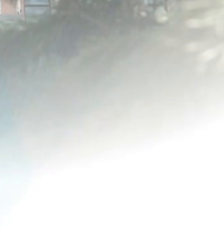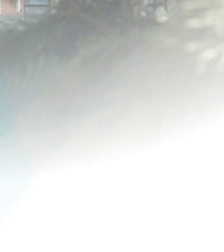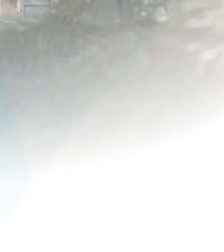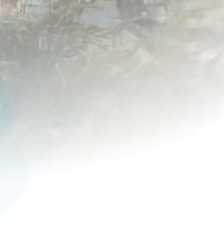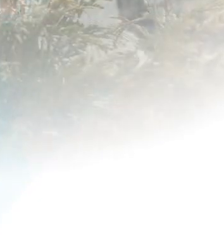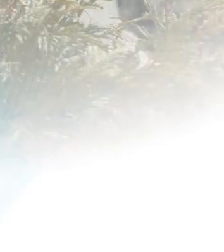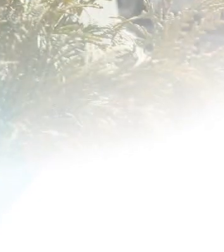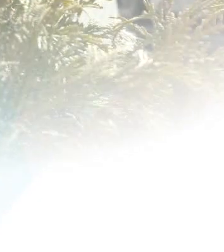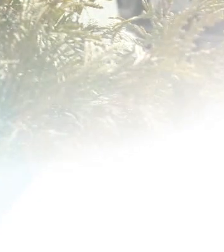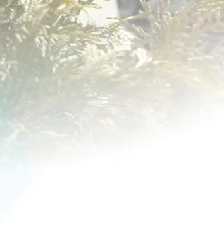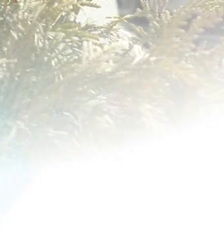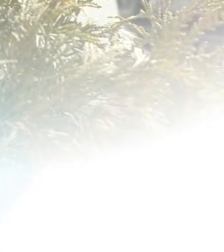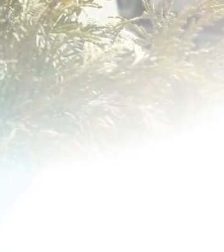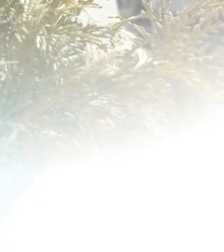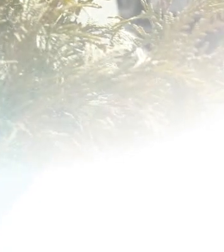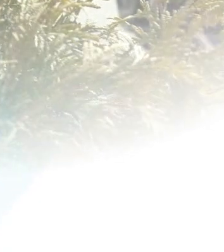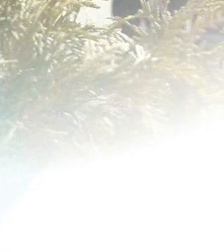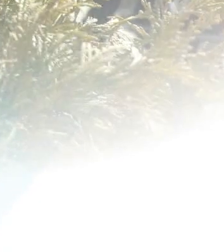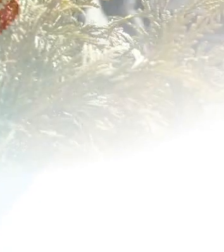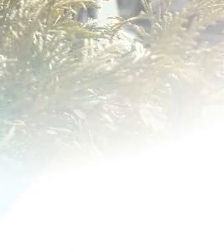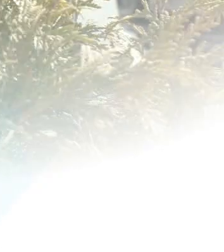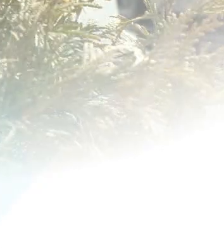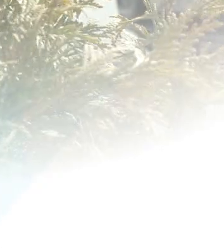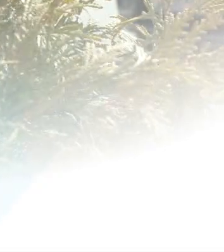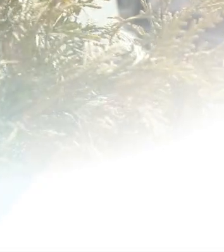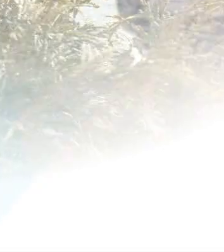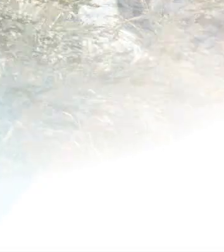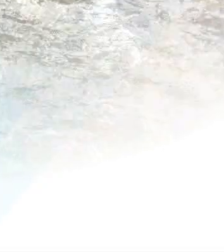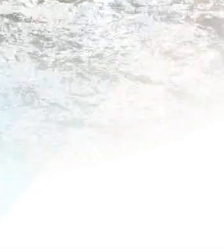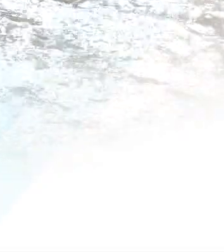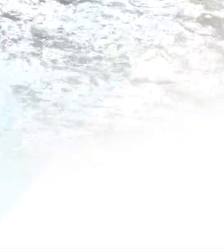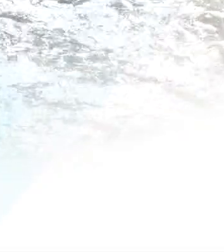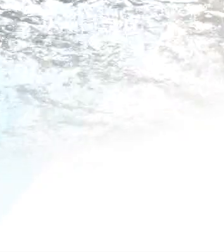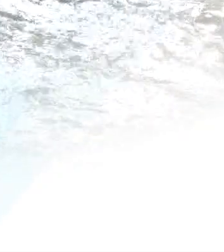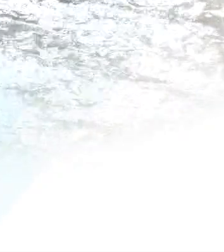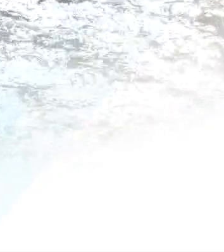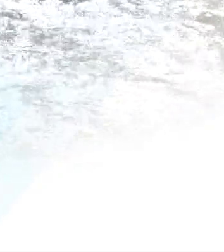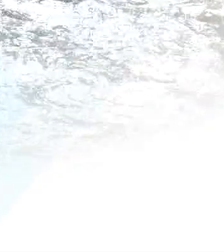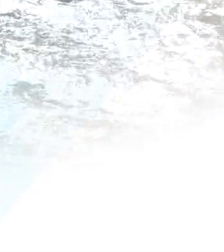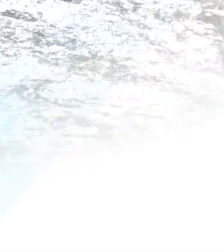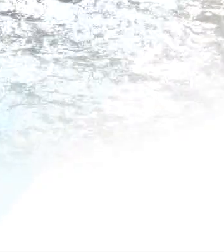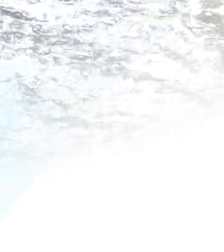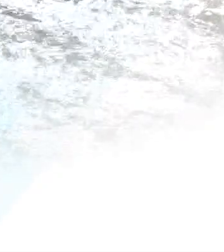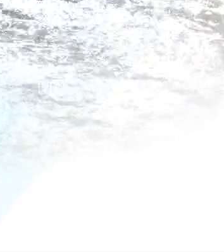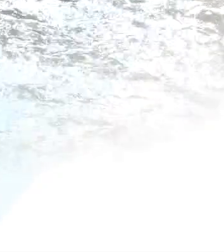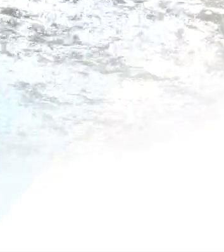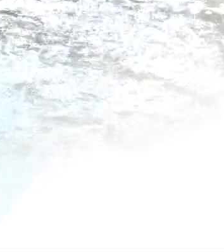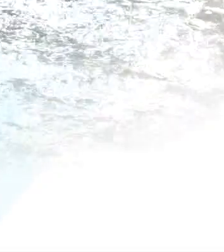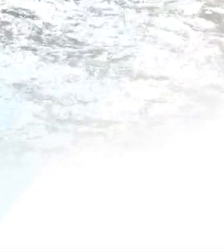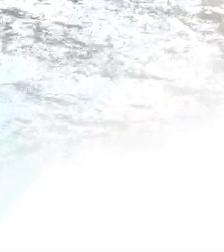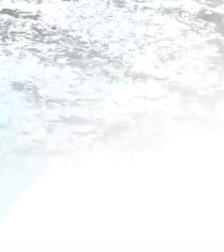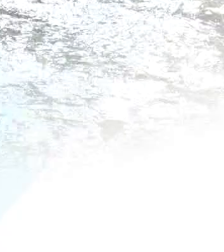новых праектаў і падпісання дамоў. Справы, звязаныя з прыняццем лёсавых рашэнняў, таксама лепш адкласці на іншы